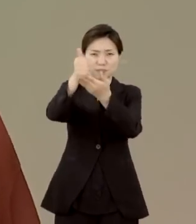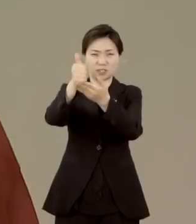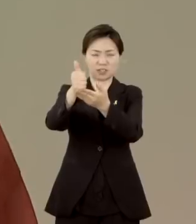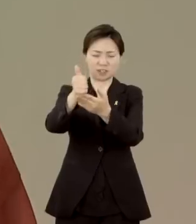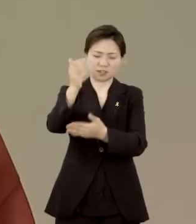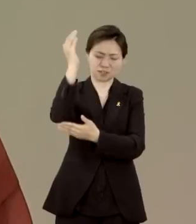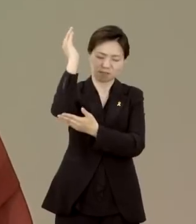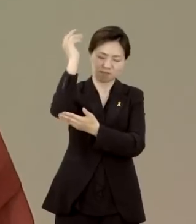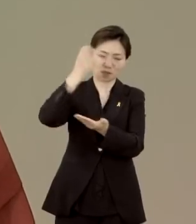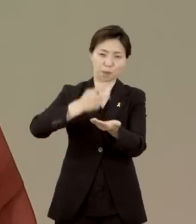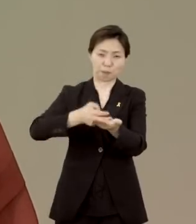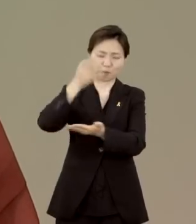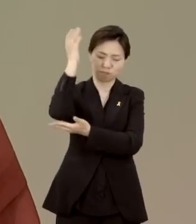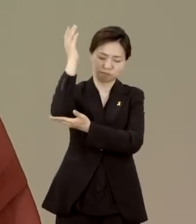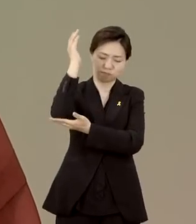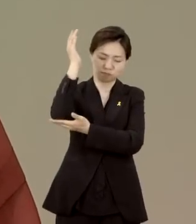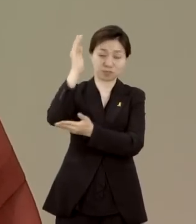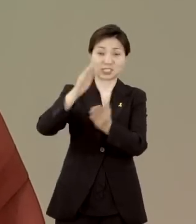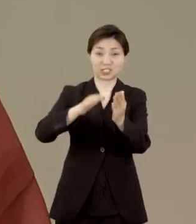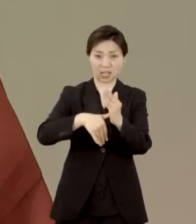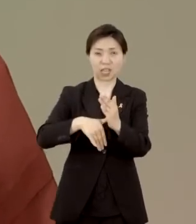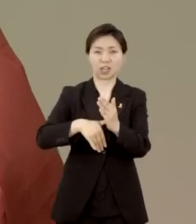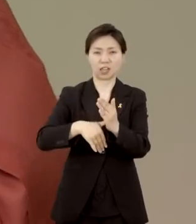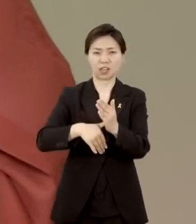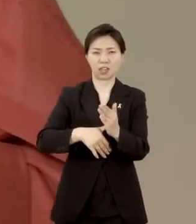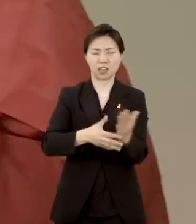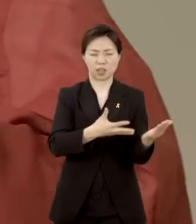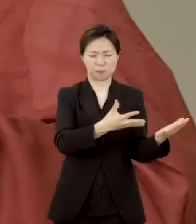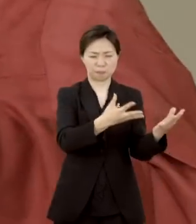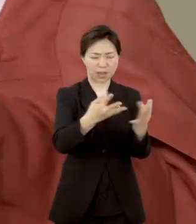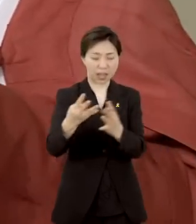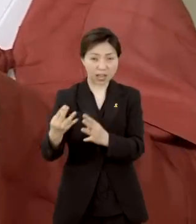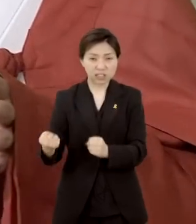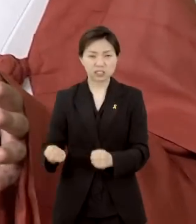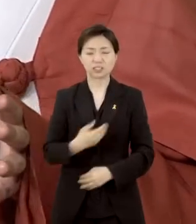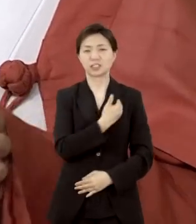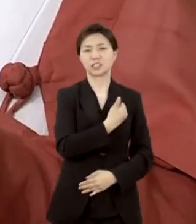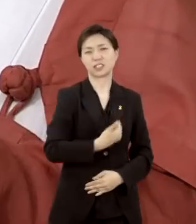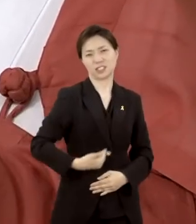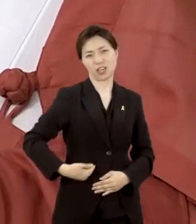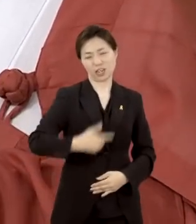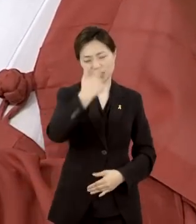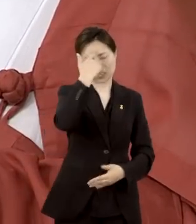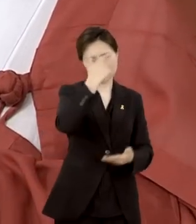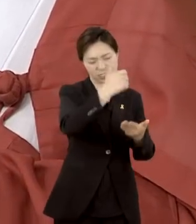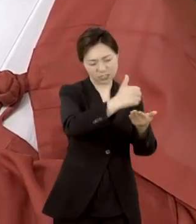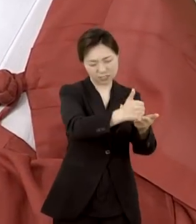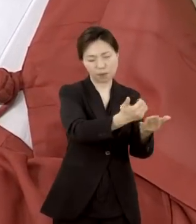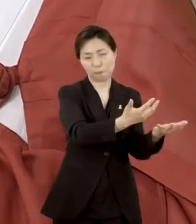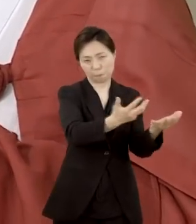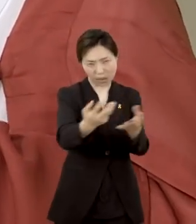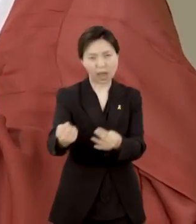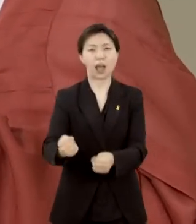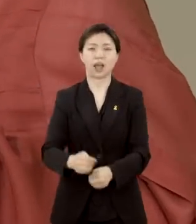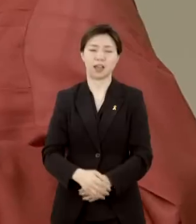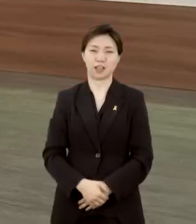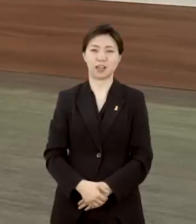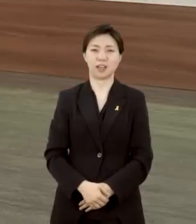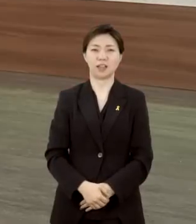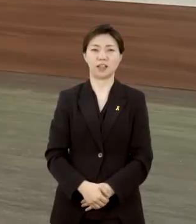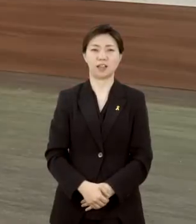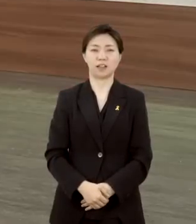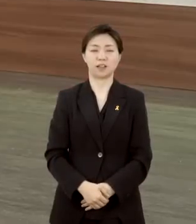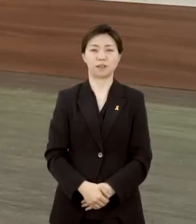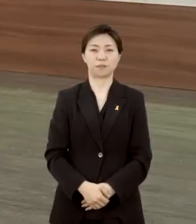중생들에게 법을 설하시고 그때에도 수많은 비구스님들이 있었다 수많은